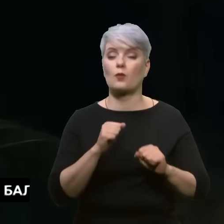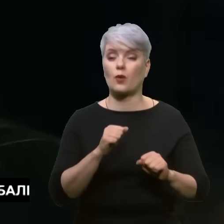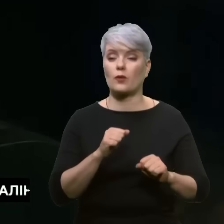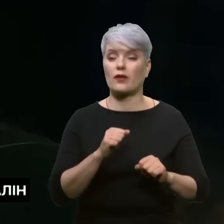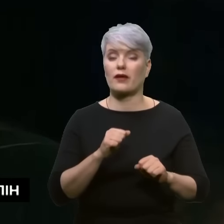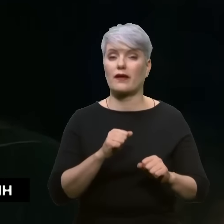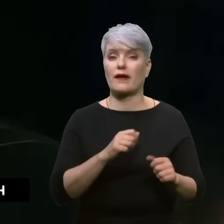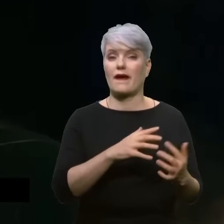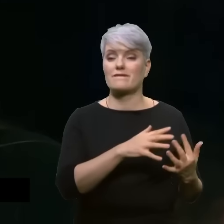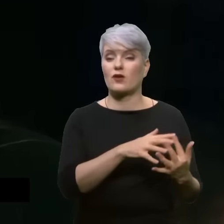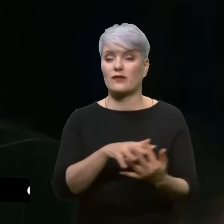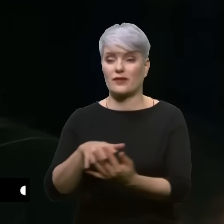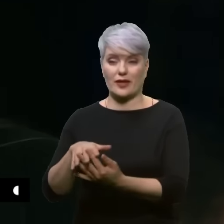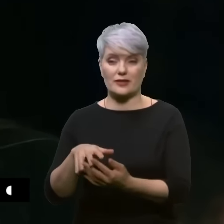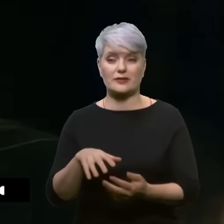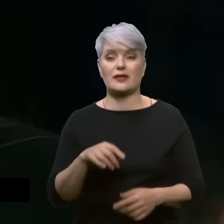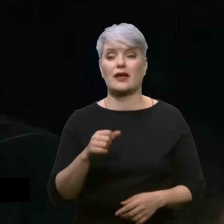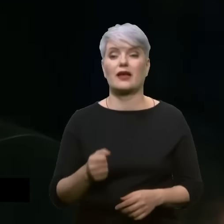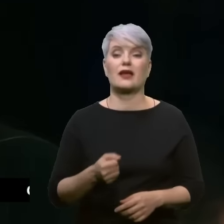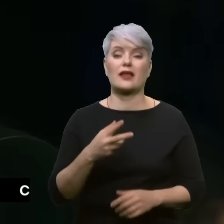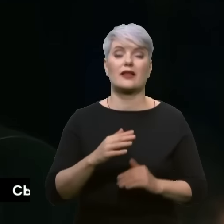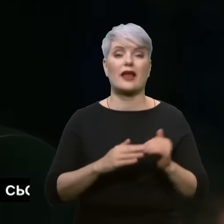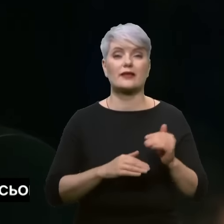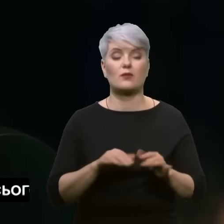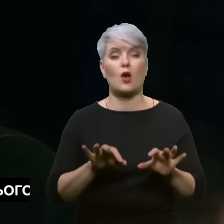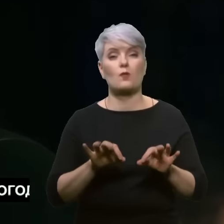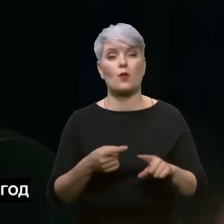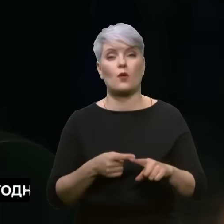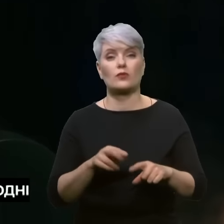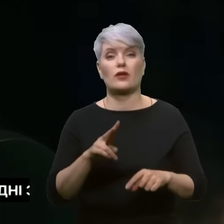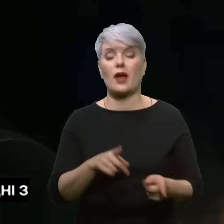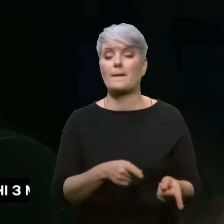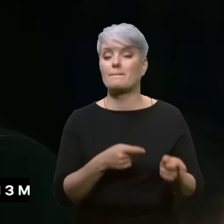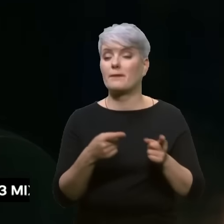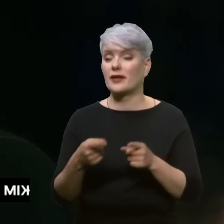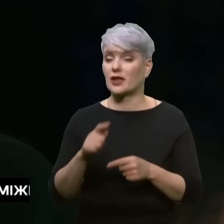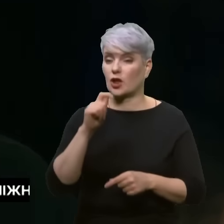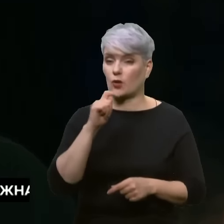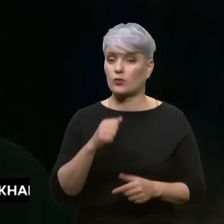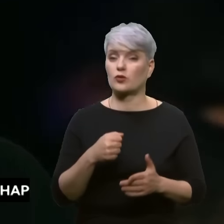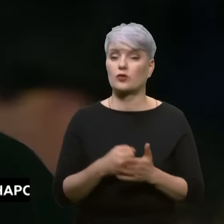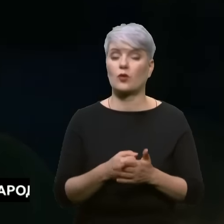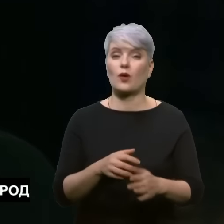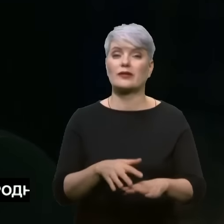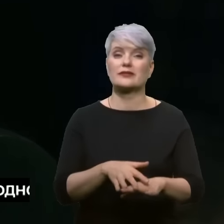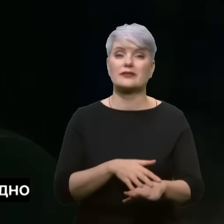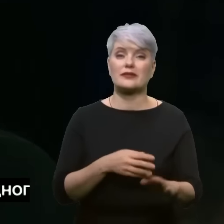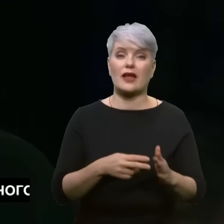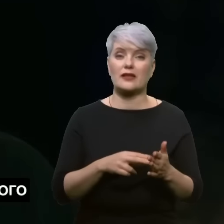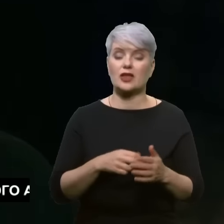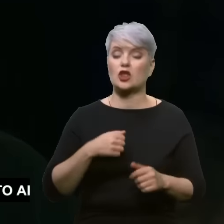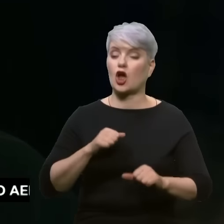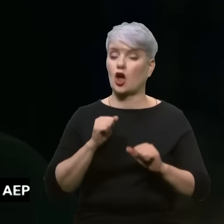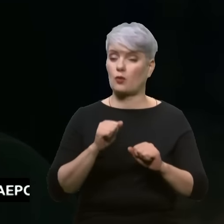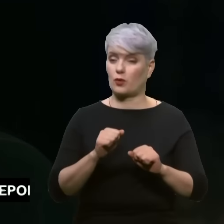фортифікацій. Отже, ряд експертів прокоментували це як перехід України до стратегічної оборони. Ви вважаєте